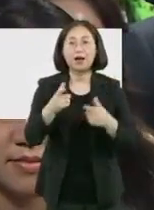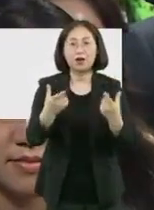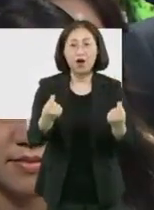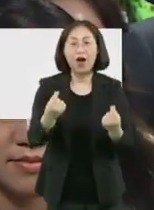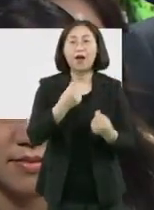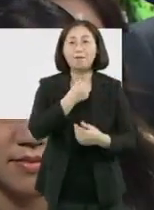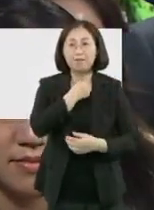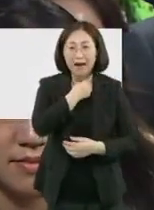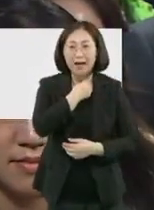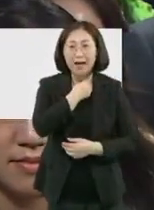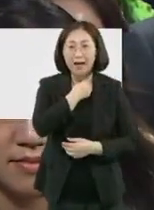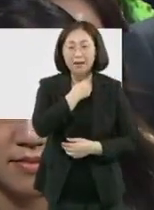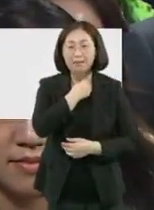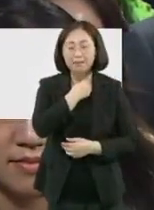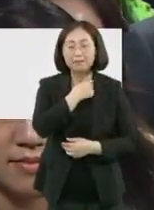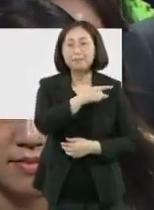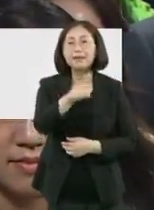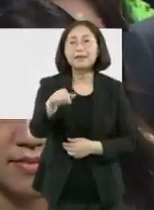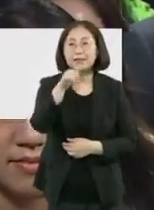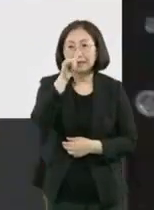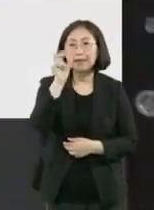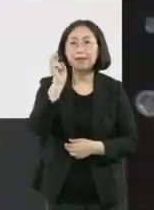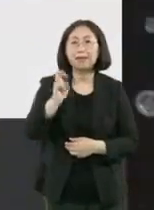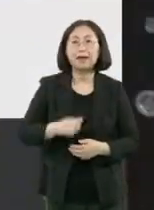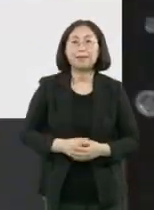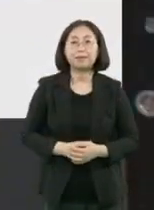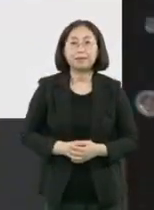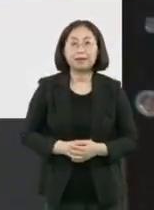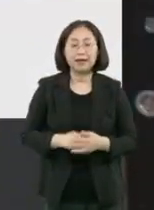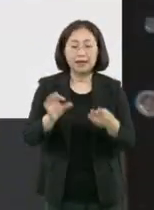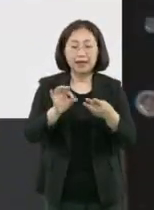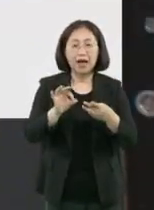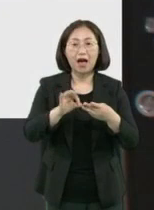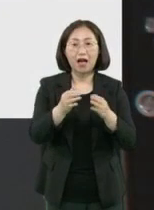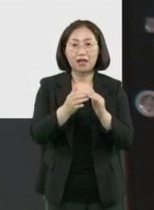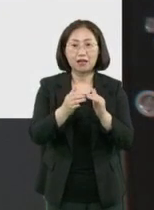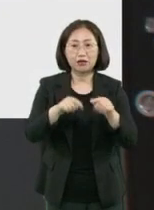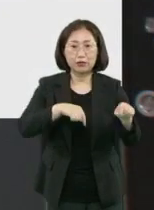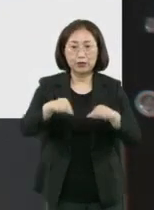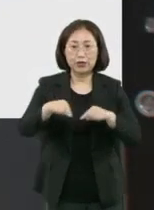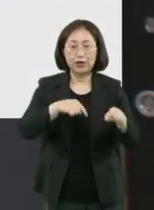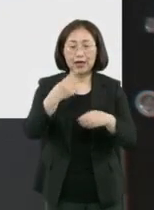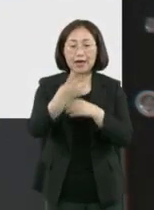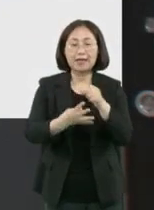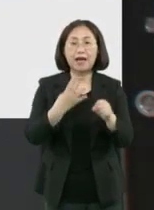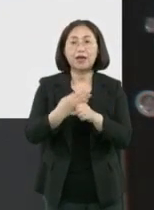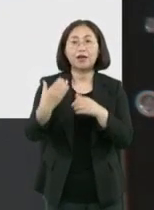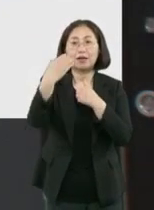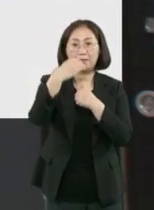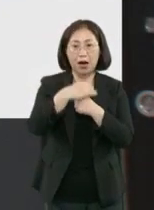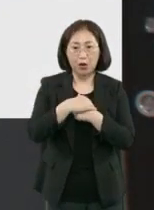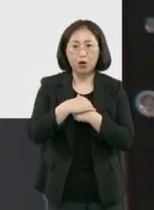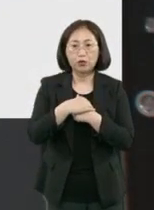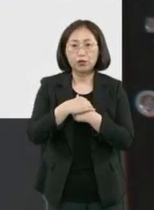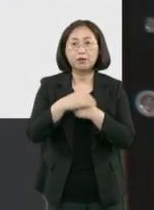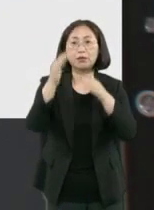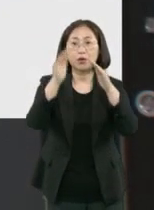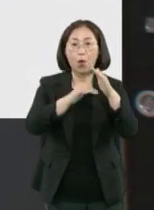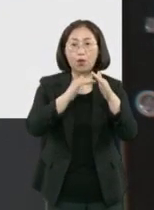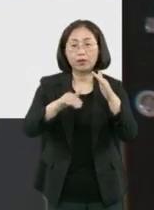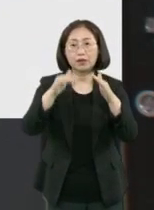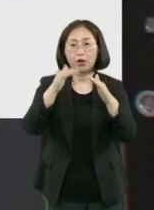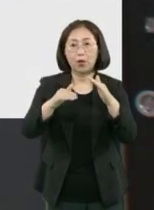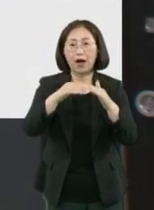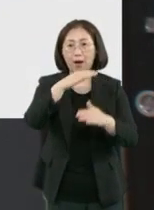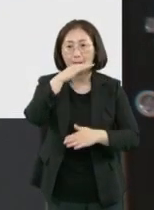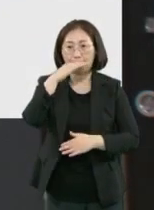바람이 담겨 있다고 저는 생각합니다. 대한군정의 4년을 맡겨주심은 공정과